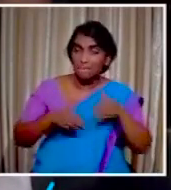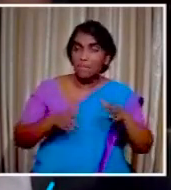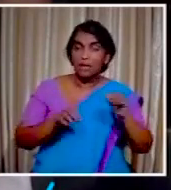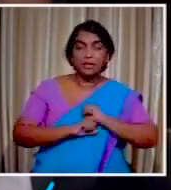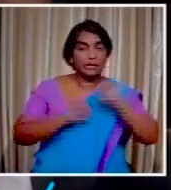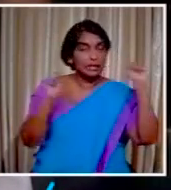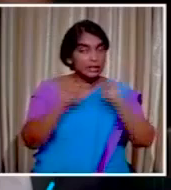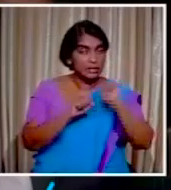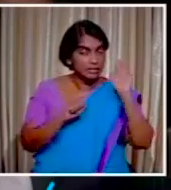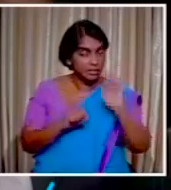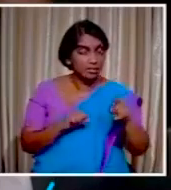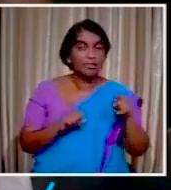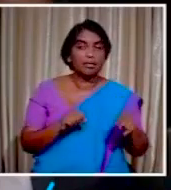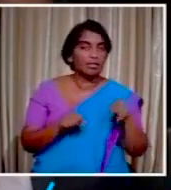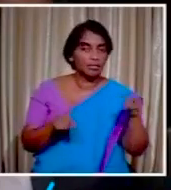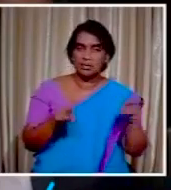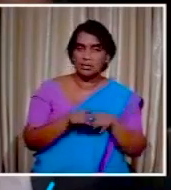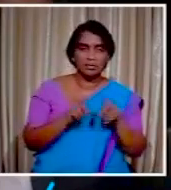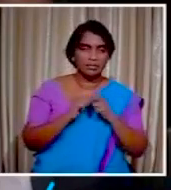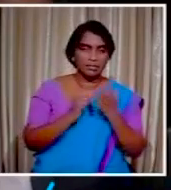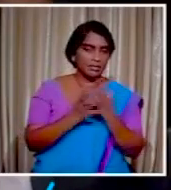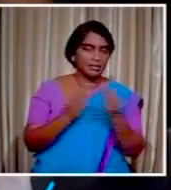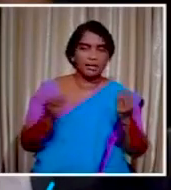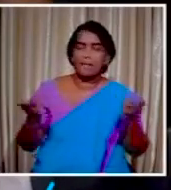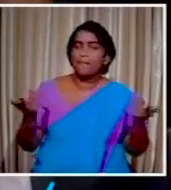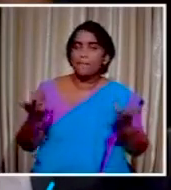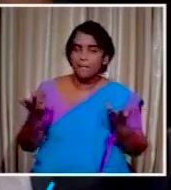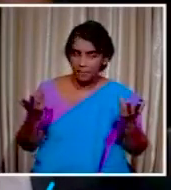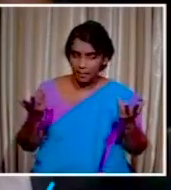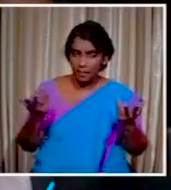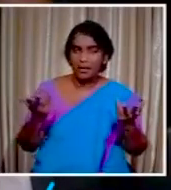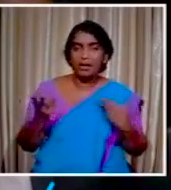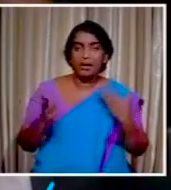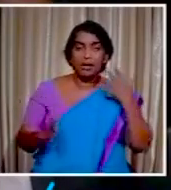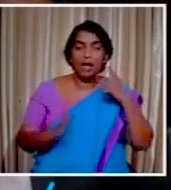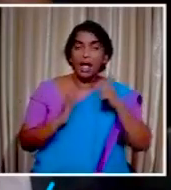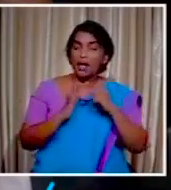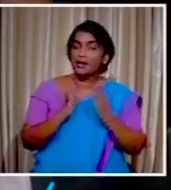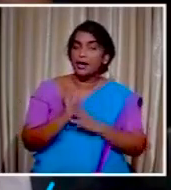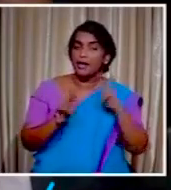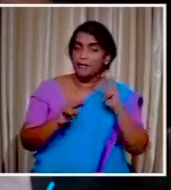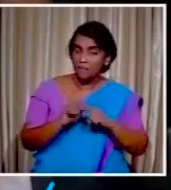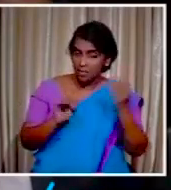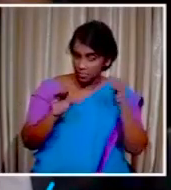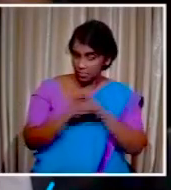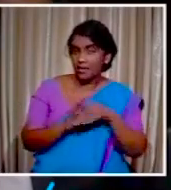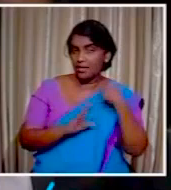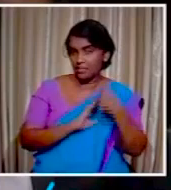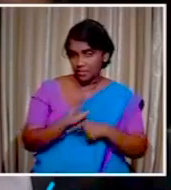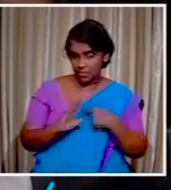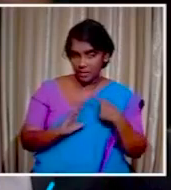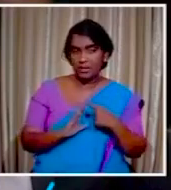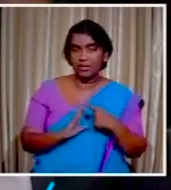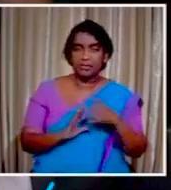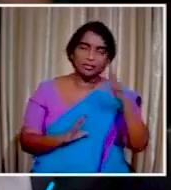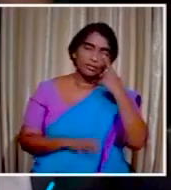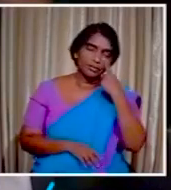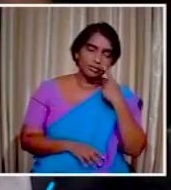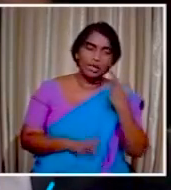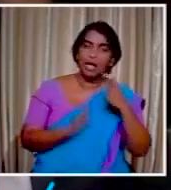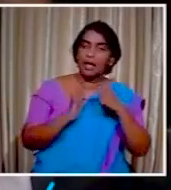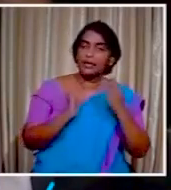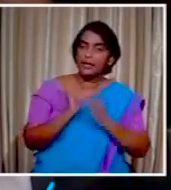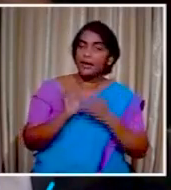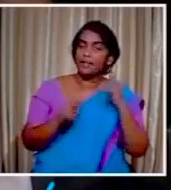උද්ඝෝෂණ කරලා ඒක නෙවෙයි මේක විසඳන් තියෙන ක්‍රමවේදය. ජාත්‍යන්තර මූල්‍ය අරමුදල ආවා ලංකාවට. කනගහටුයි කියන